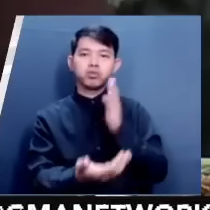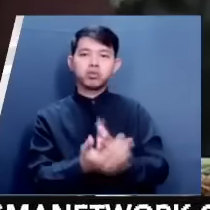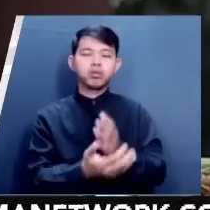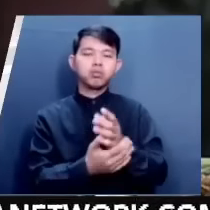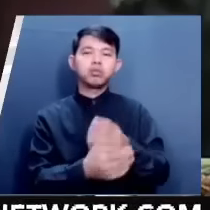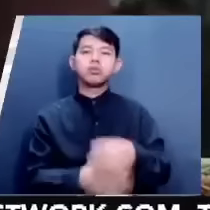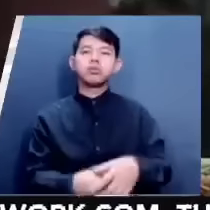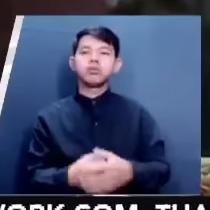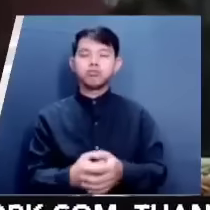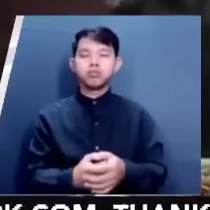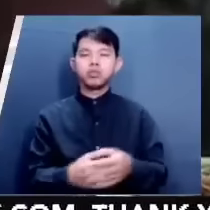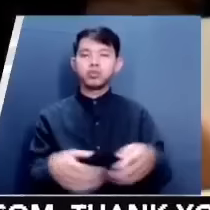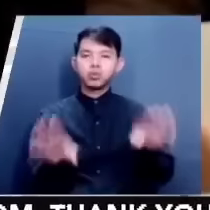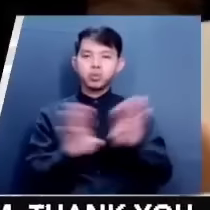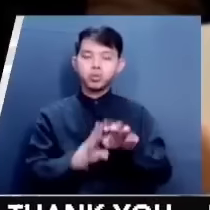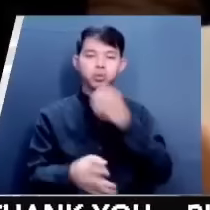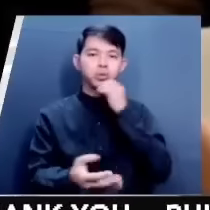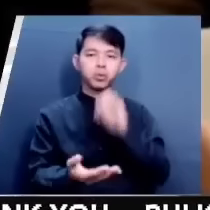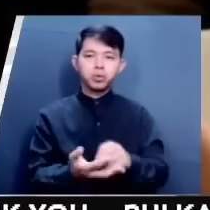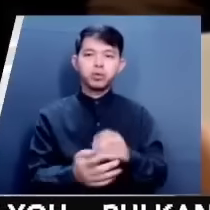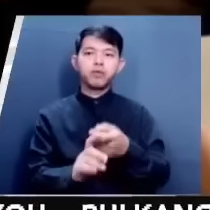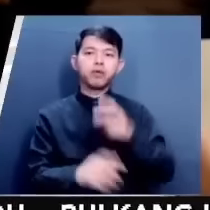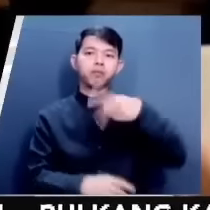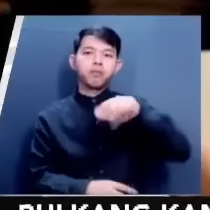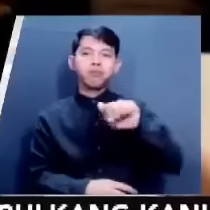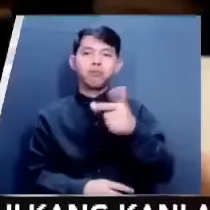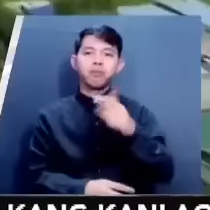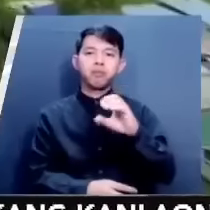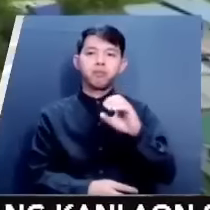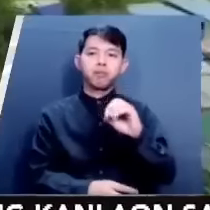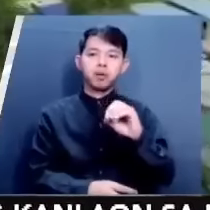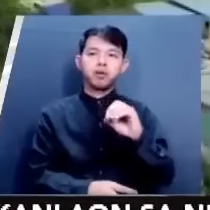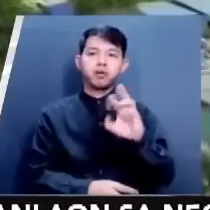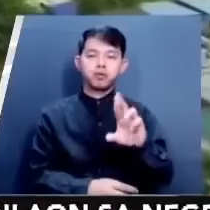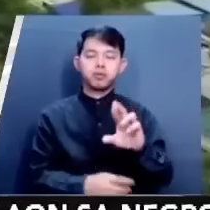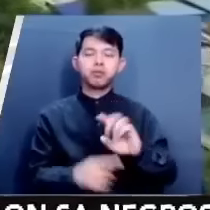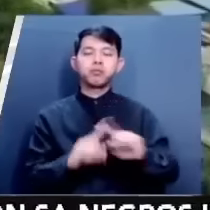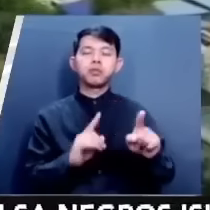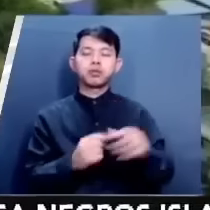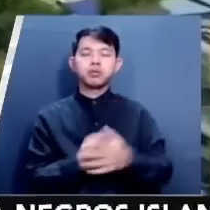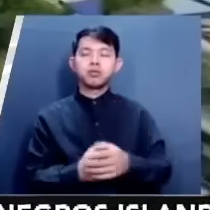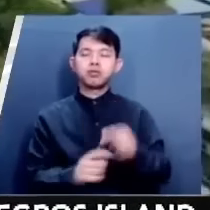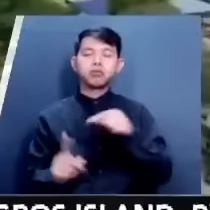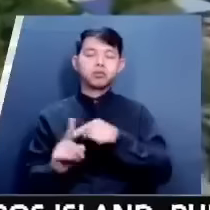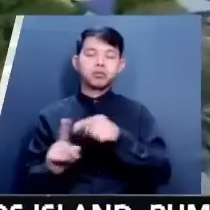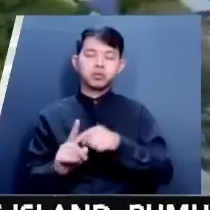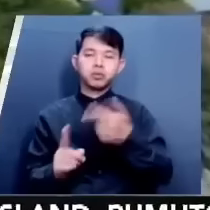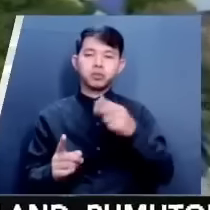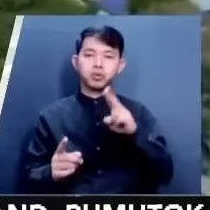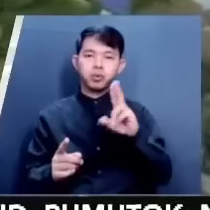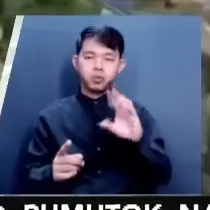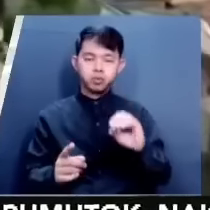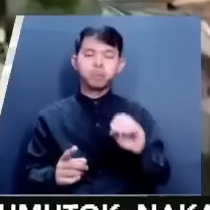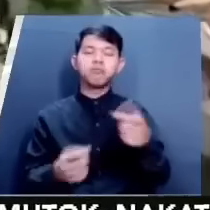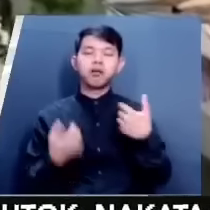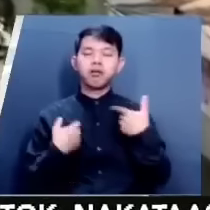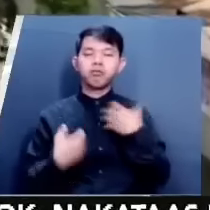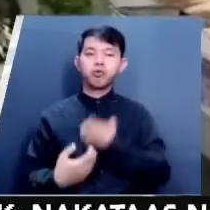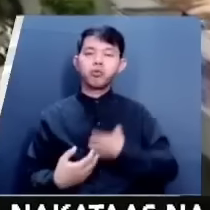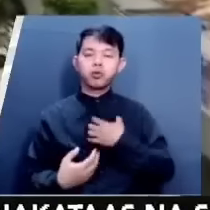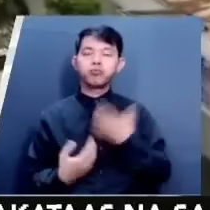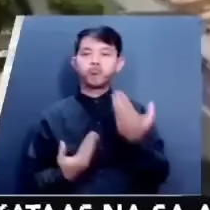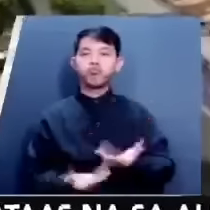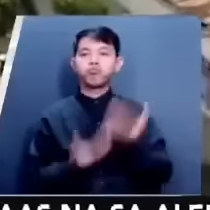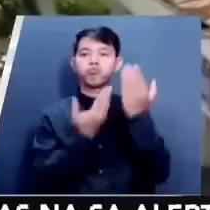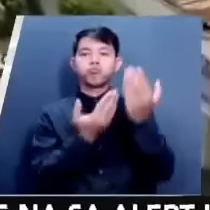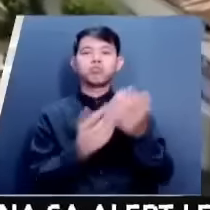sa Pogo Hub, inireklamo ng DILG si Guo sa Ombudsman. Bilang chief executive, yung kanyang katungkulan no,